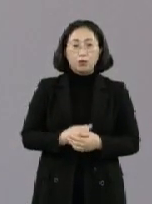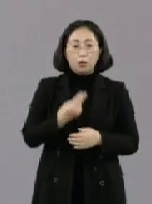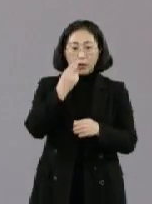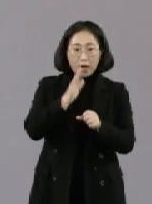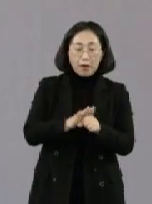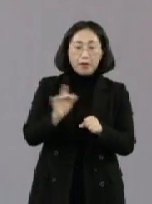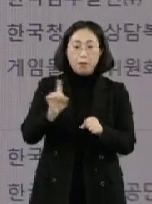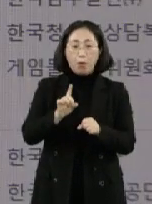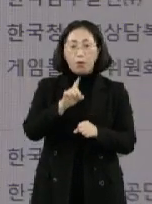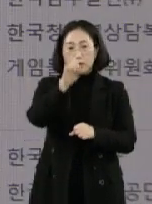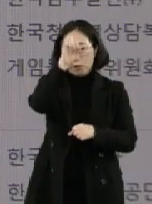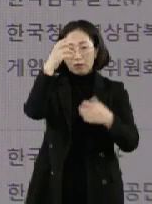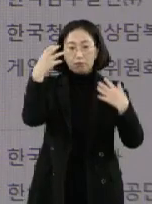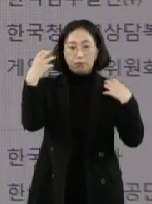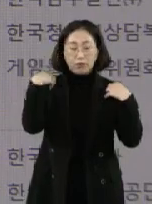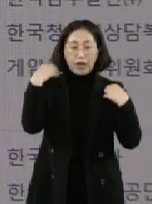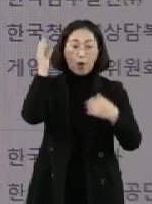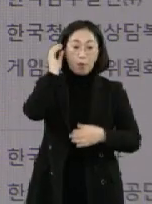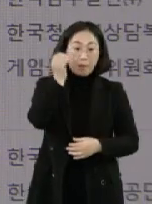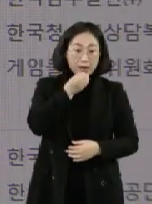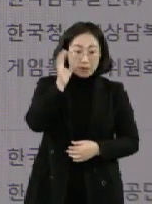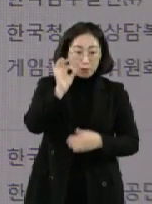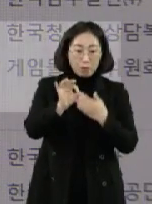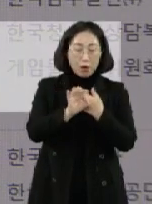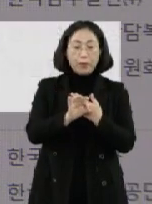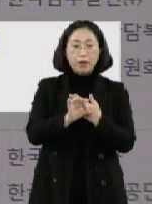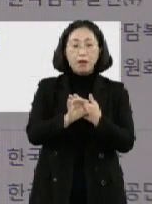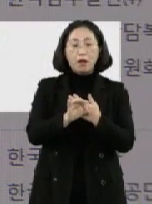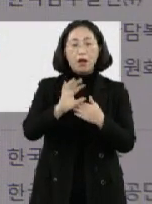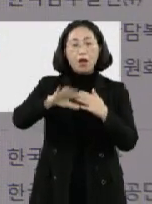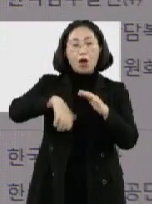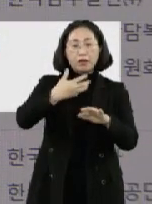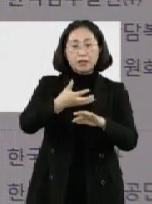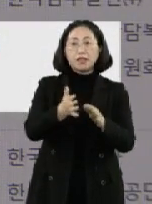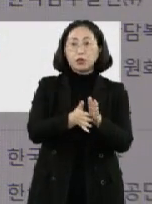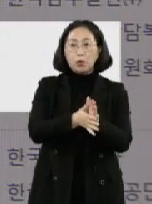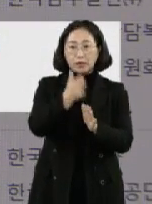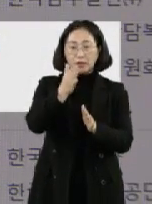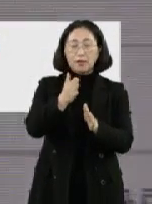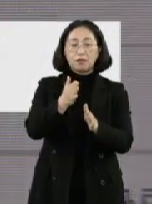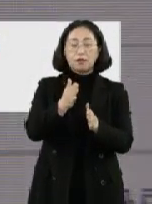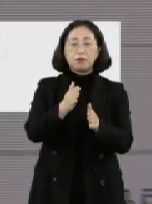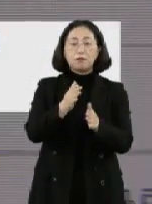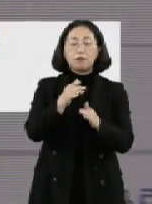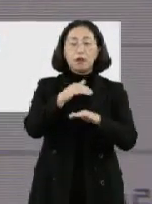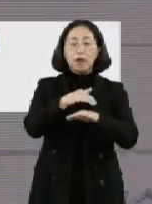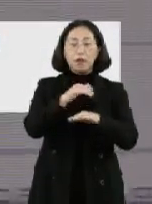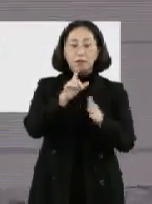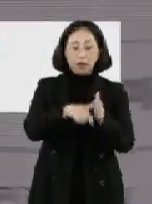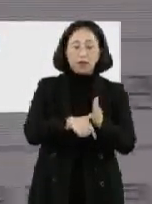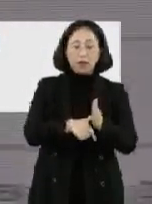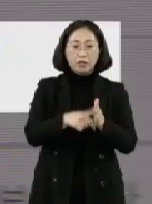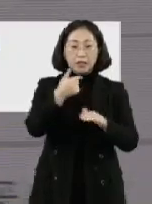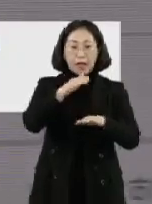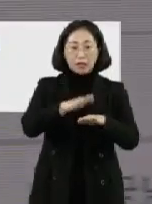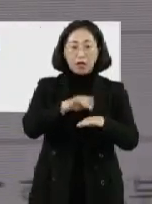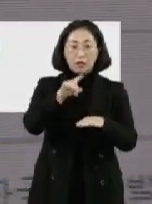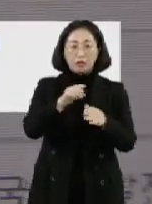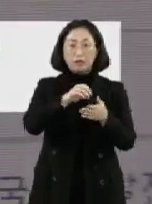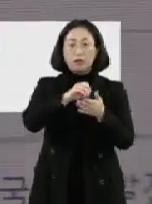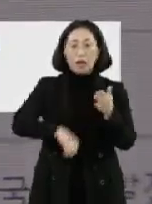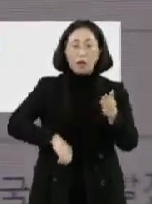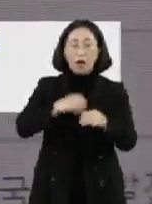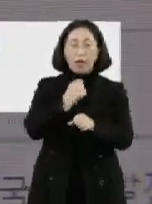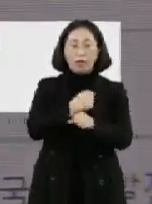정부 홈페이지. 혁신도시 사업 수립 시 수도권과 대전청사, 대덕연구단지가 있는 대전을